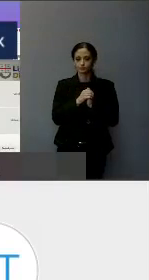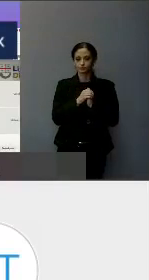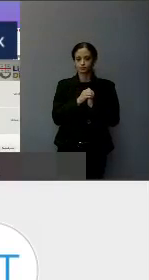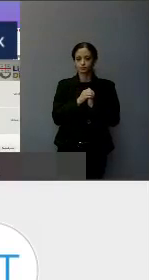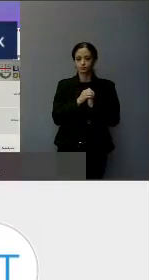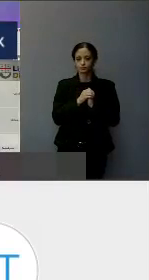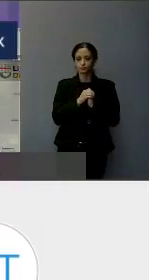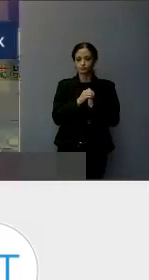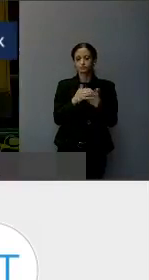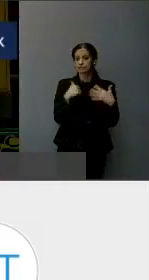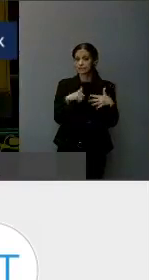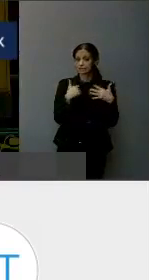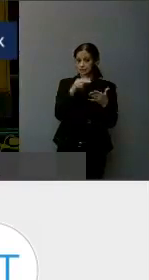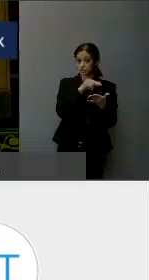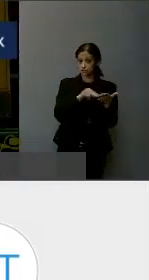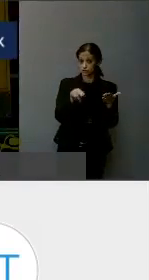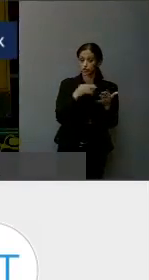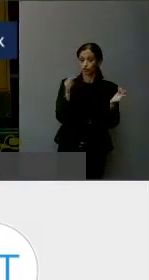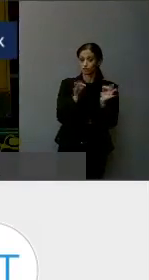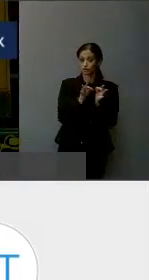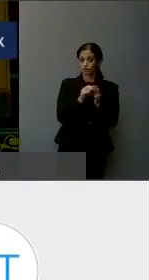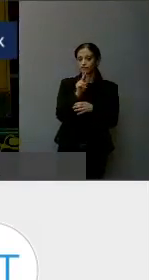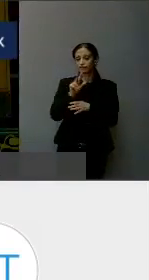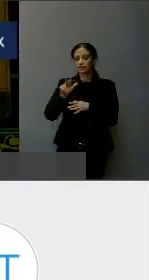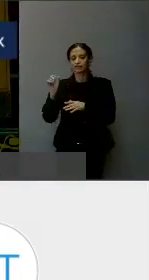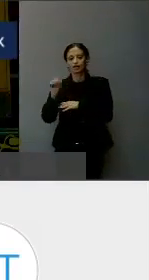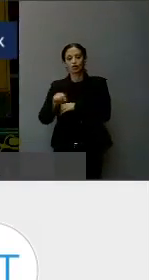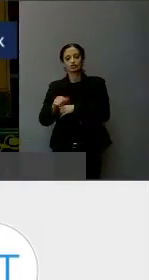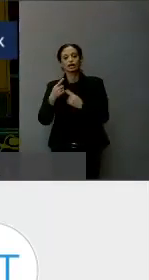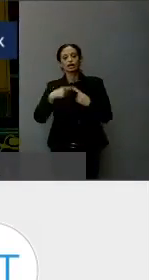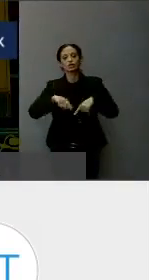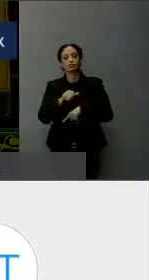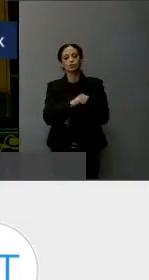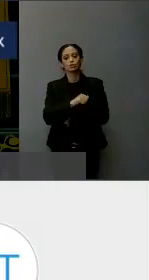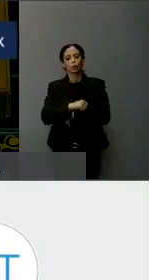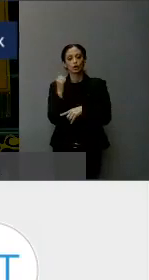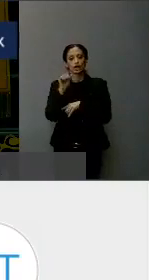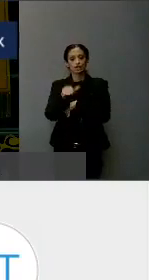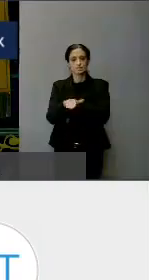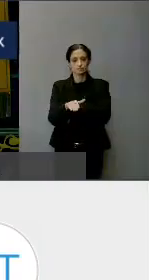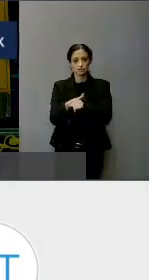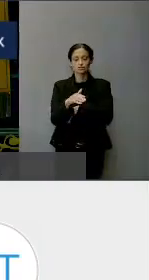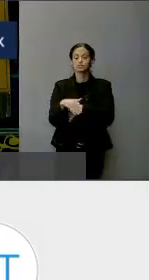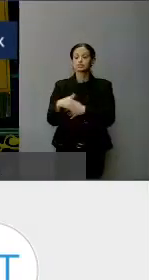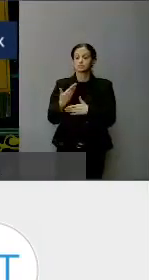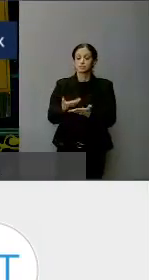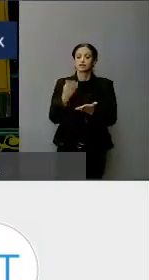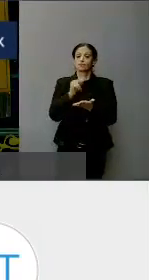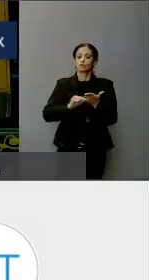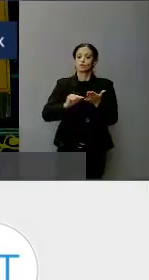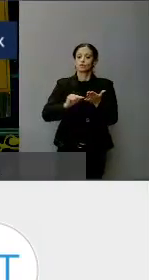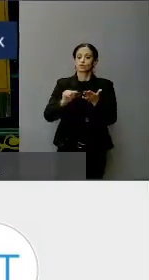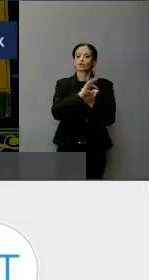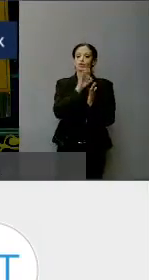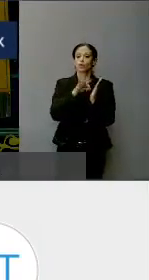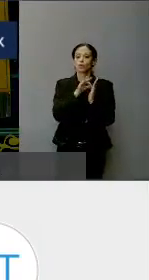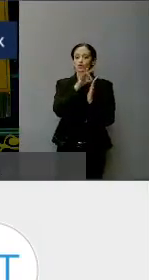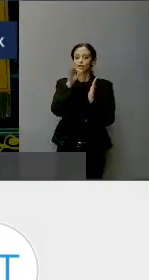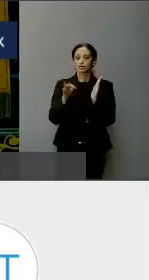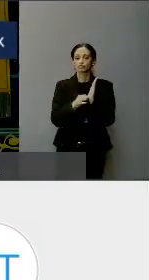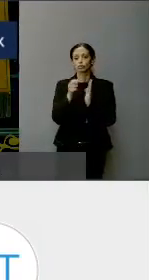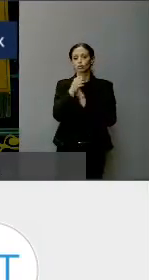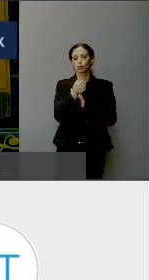16 voti favorevoli 23 contrari il consiglio comunale respinge pongo in votazione l'ordine del giorno numero